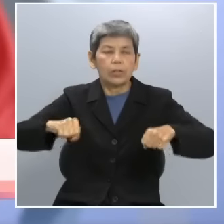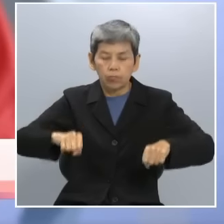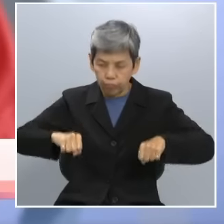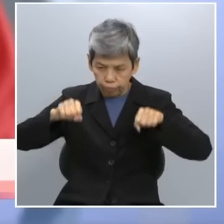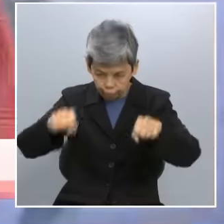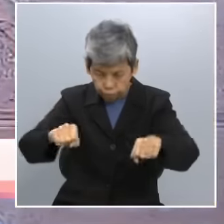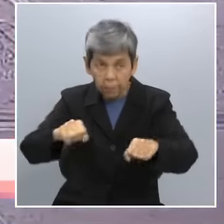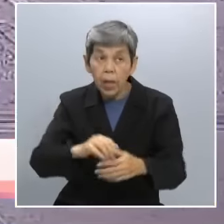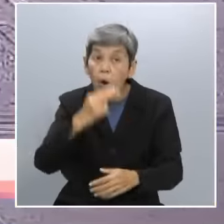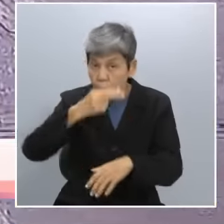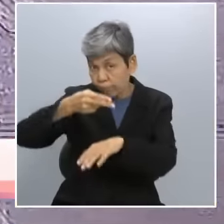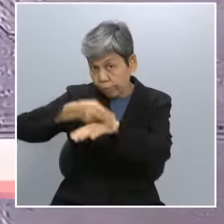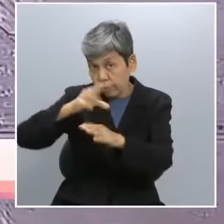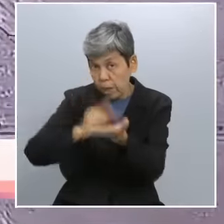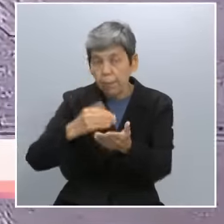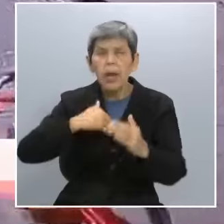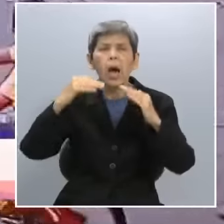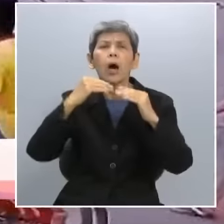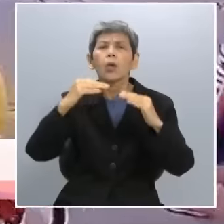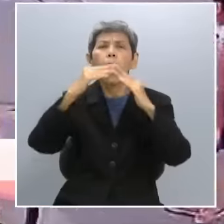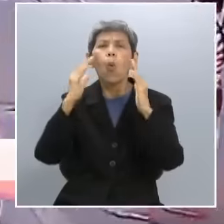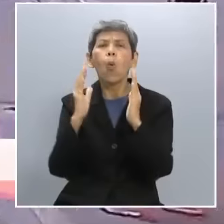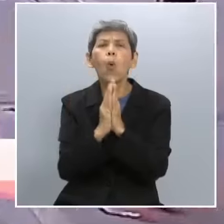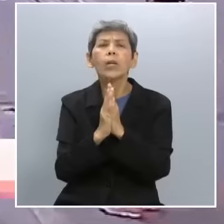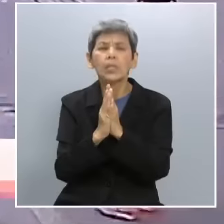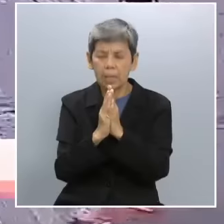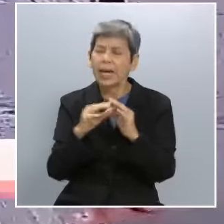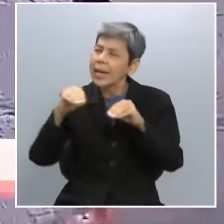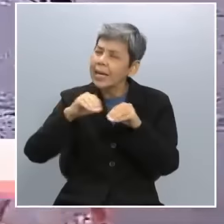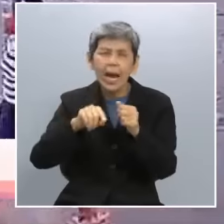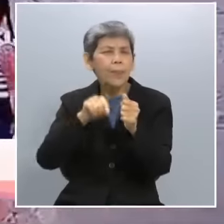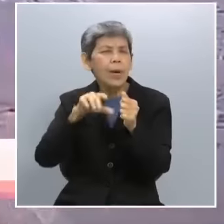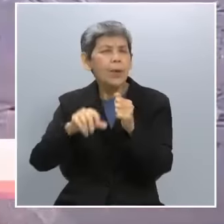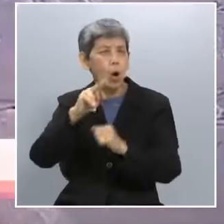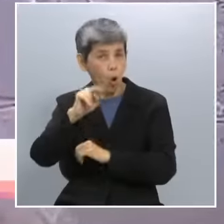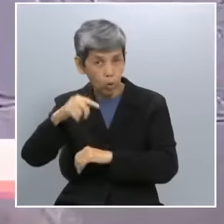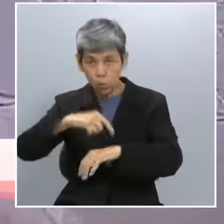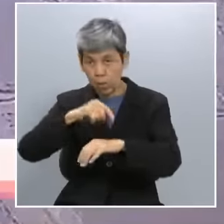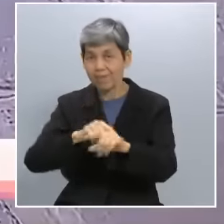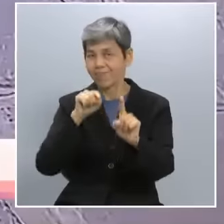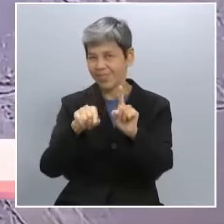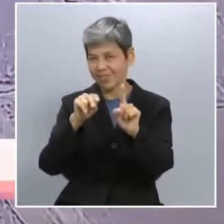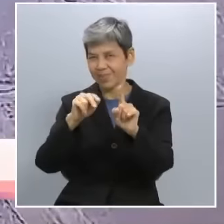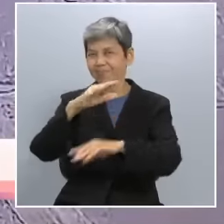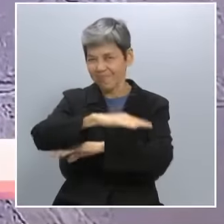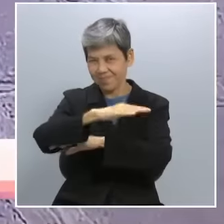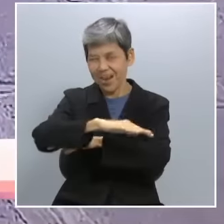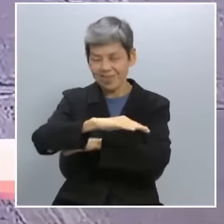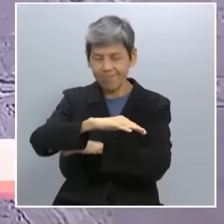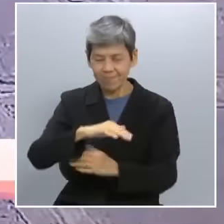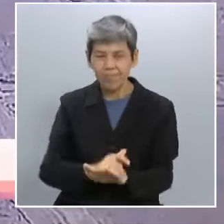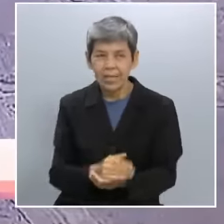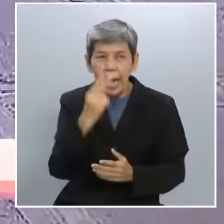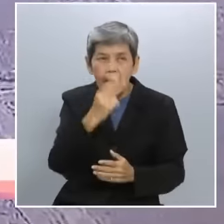คะนี่เป็นกล้องจรปิดที่วัดทางหลวงอำเภอเมืองนนทบุรีค่ะ 13:30นจะเห็น